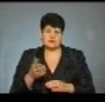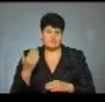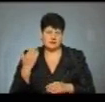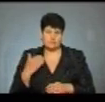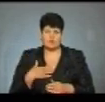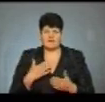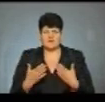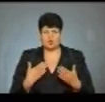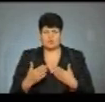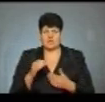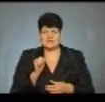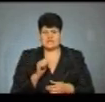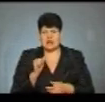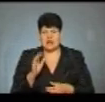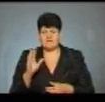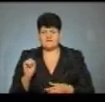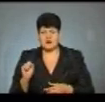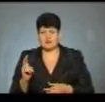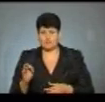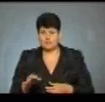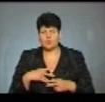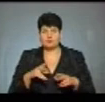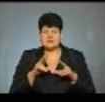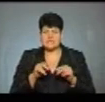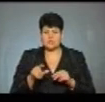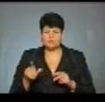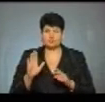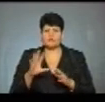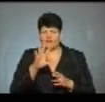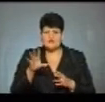давним-давно моє відношення до Арсена Авакова. Ми обіцяли людям, що будуть всі нові.